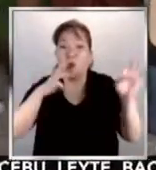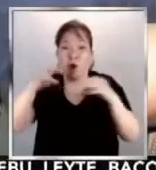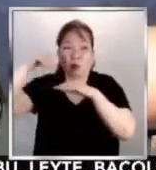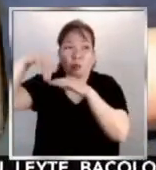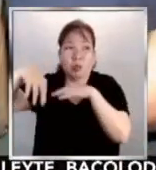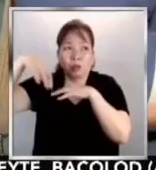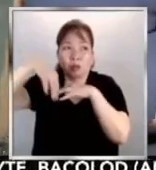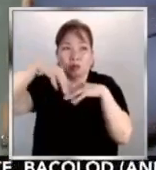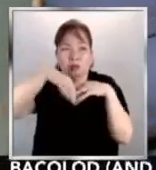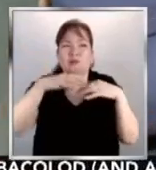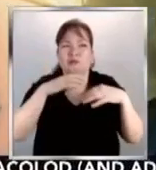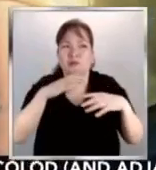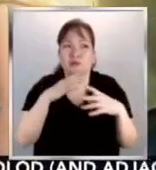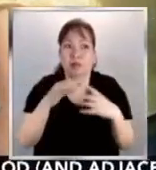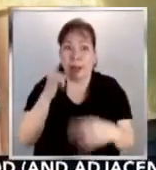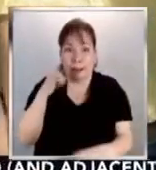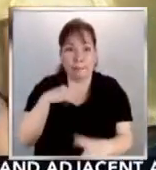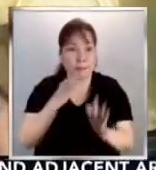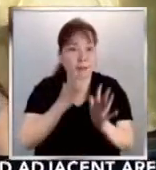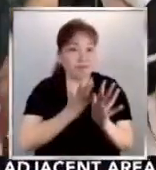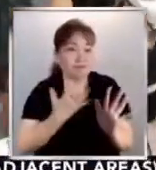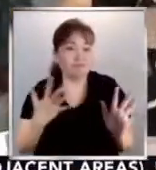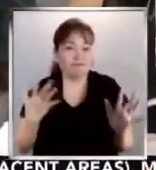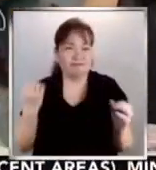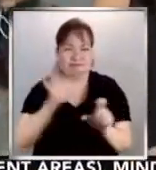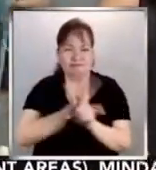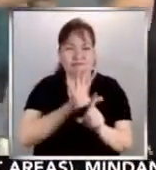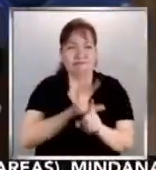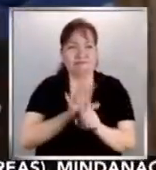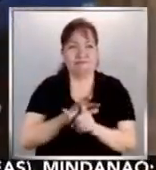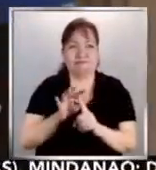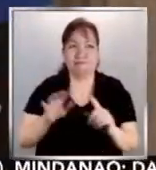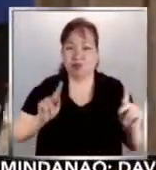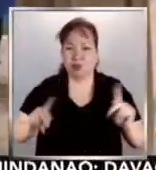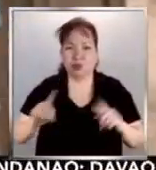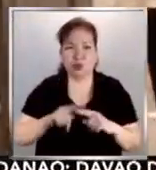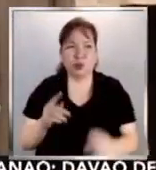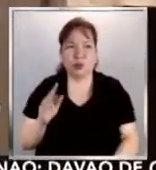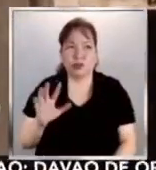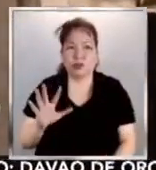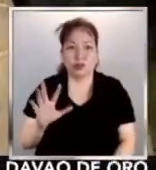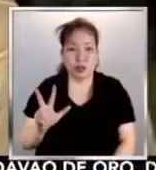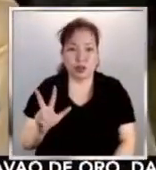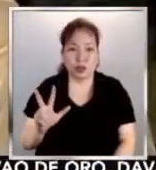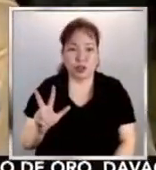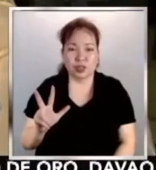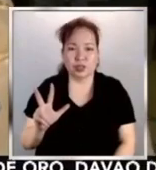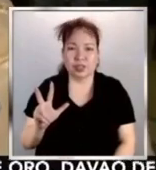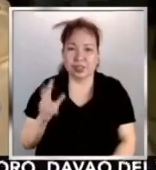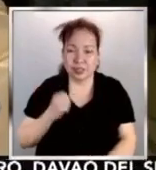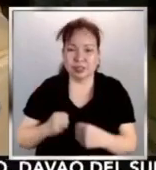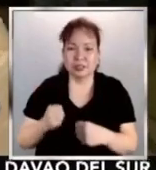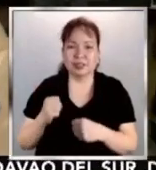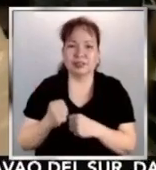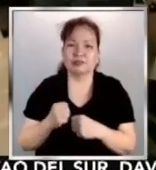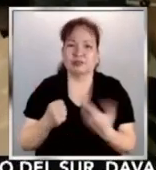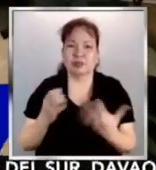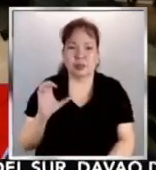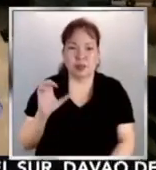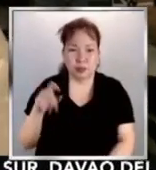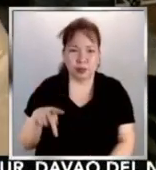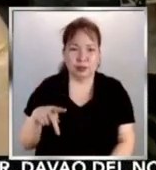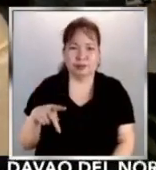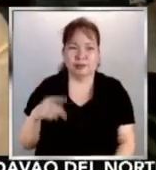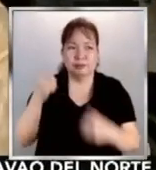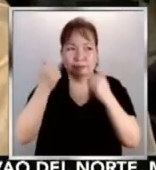Pinilahan kagabi ang pagtatanghal na dinaluhan din ng mga bisita ng 53rd CCP Anniversary Gala. Take advantage to come